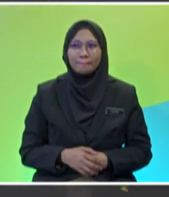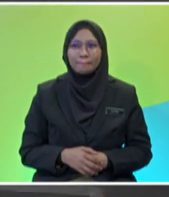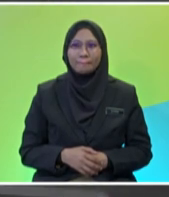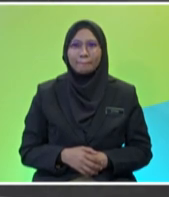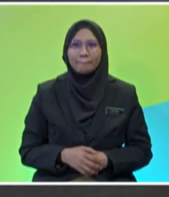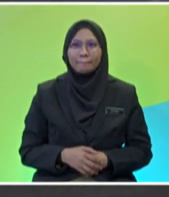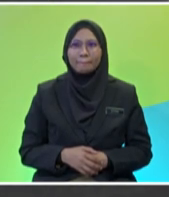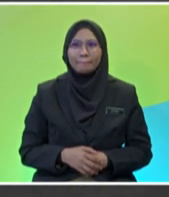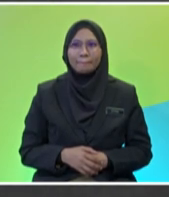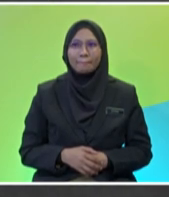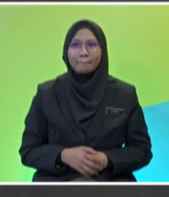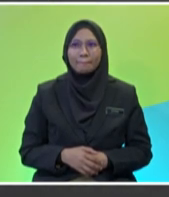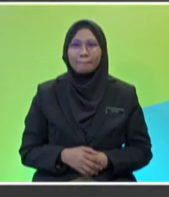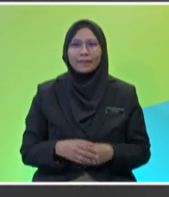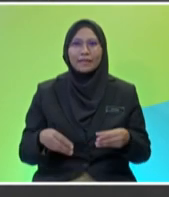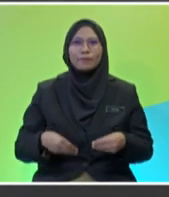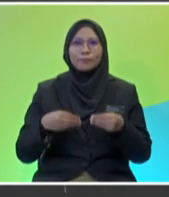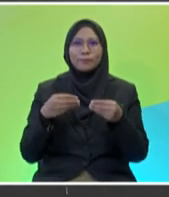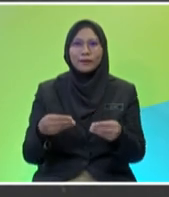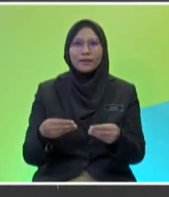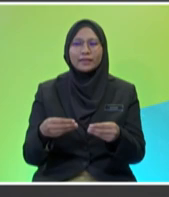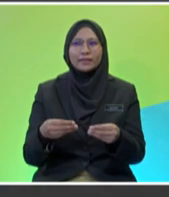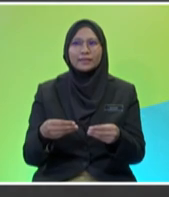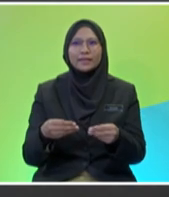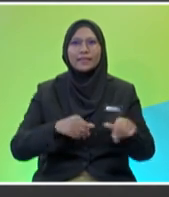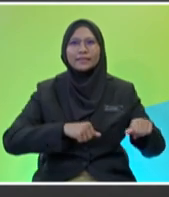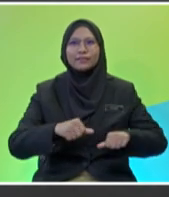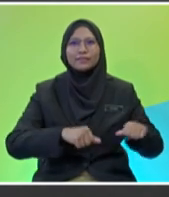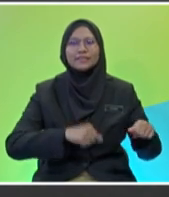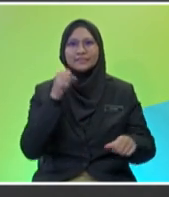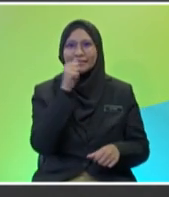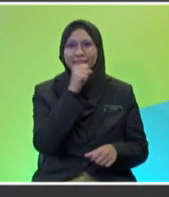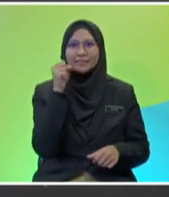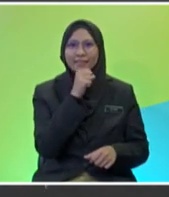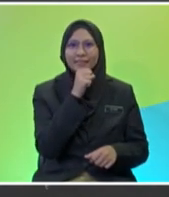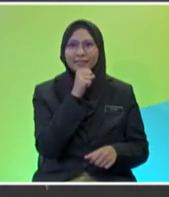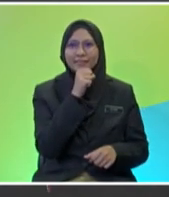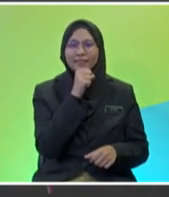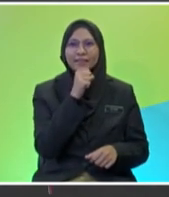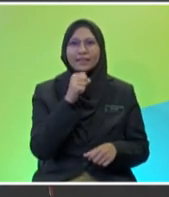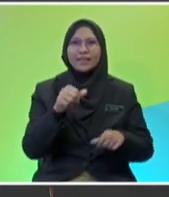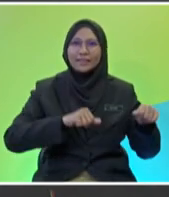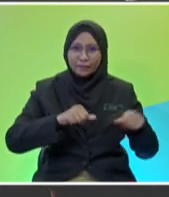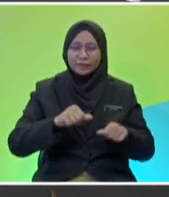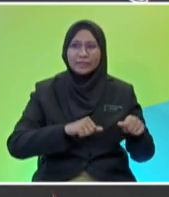nyanyian ataupun program drama contoh Grand nyanyian atau drama